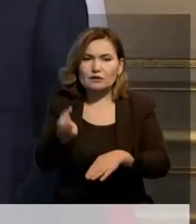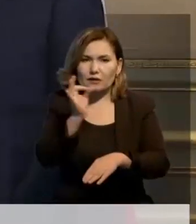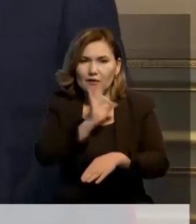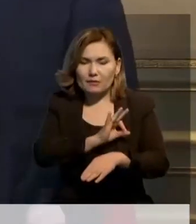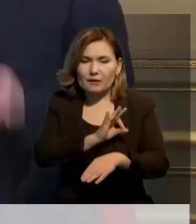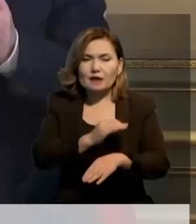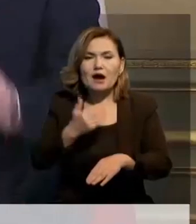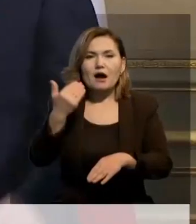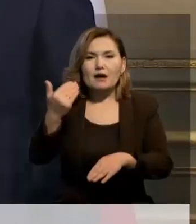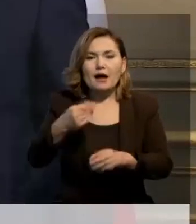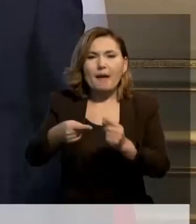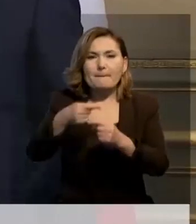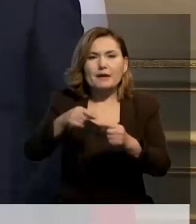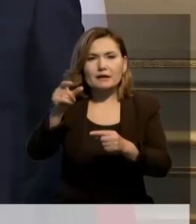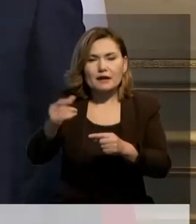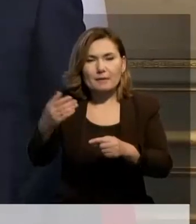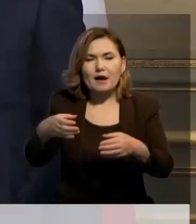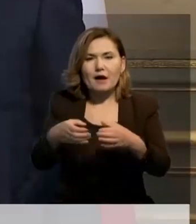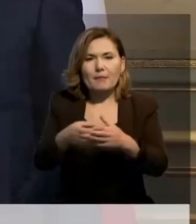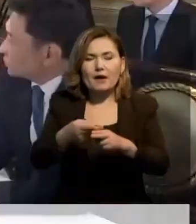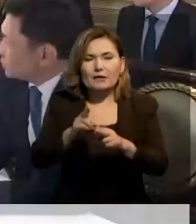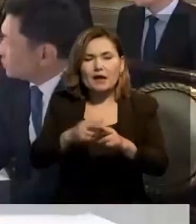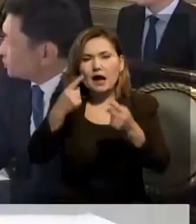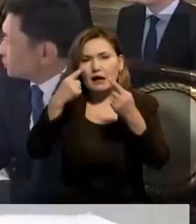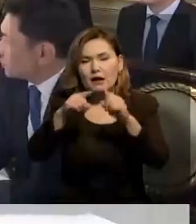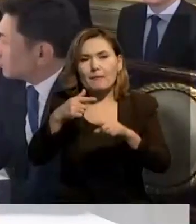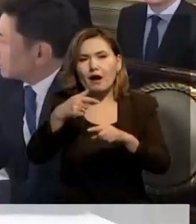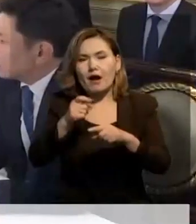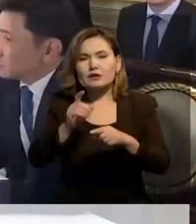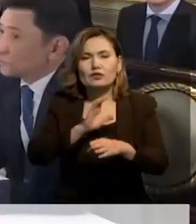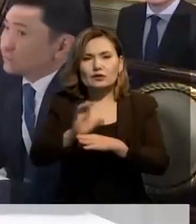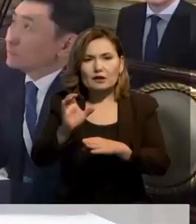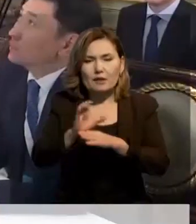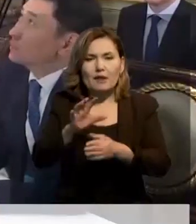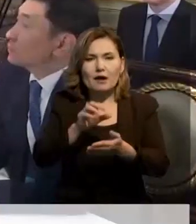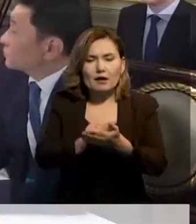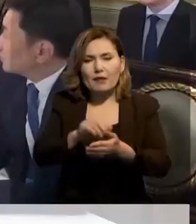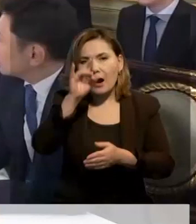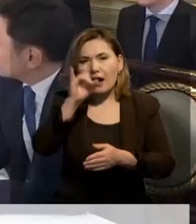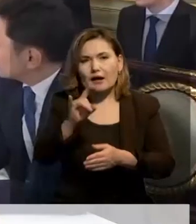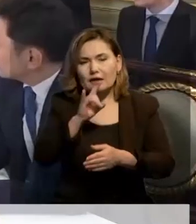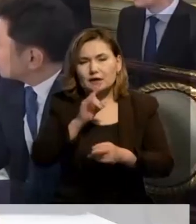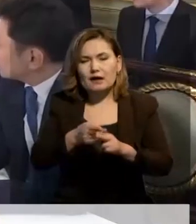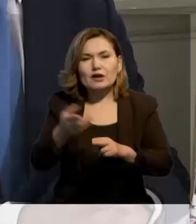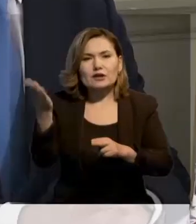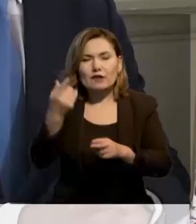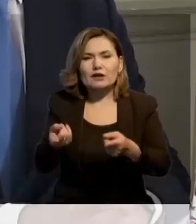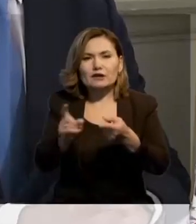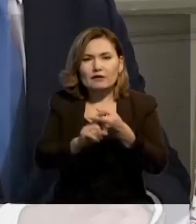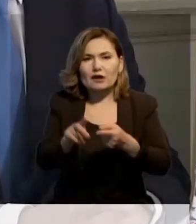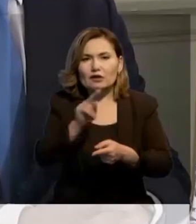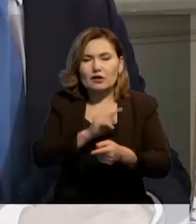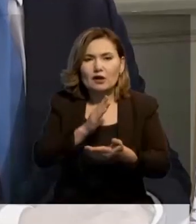Франсуа Жақ есімді бизнесмен. Компаниясы техникалық газ өндірумен айналысады. Қазақстанмен бұрыннан байланысы бар. Біздің